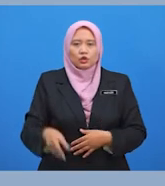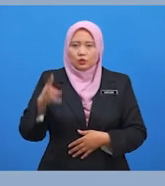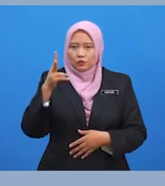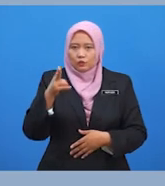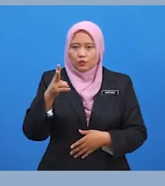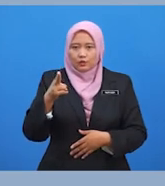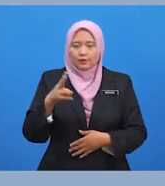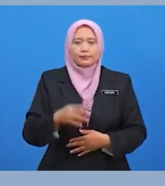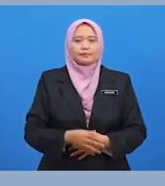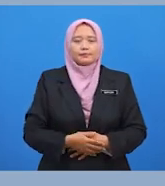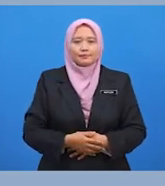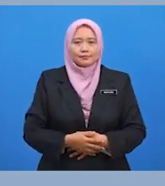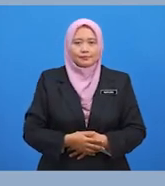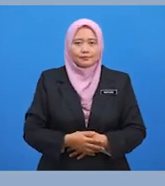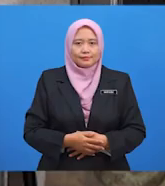gunting.